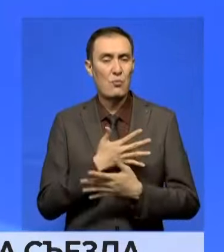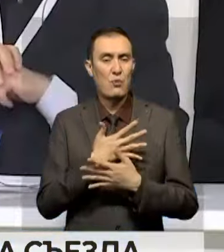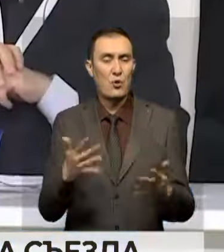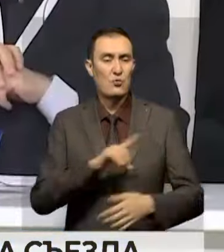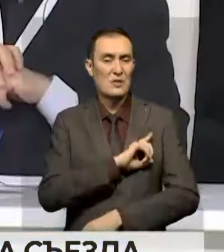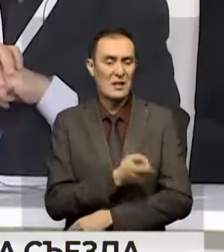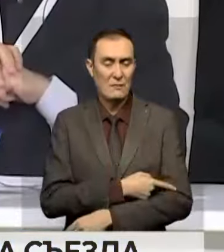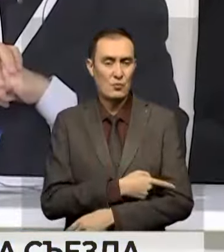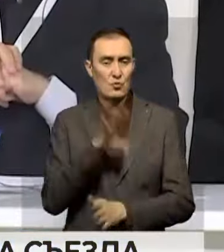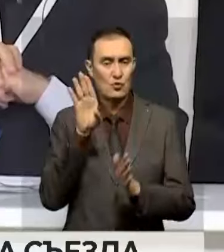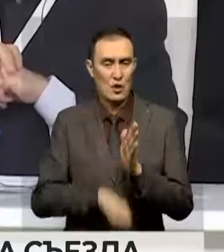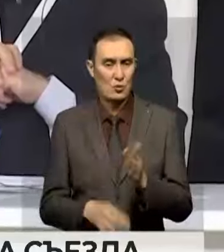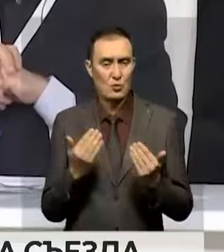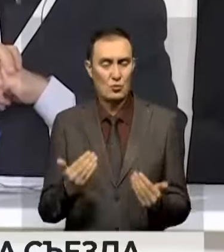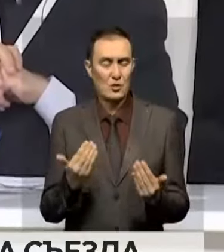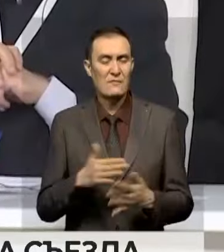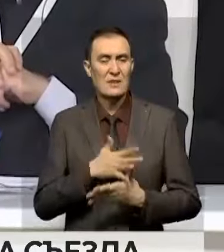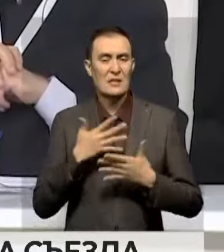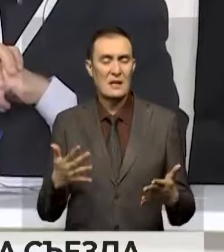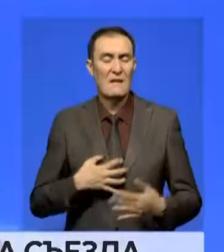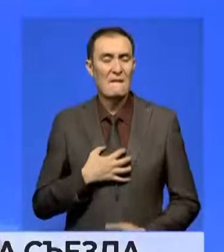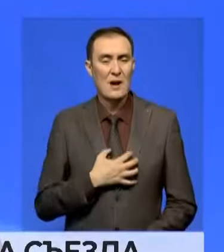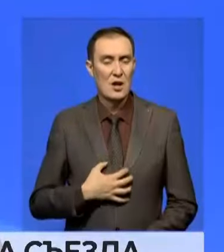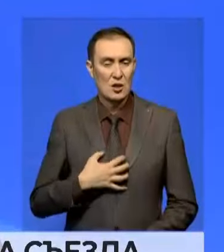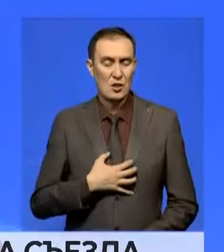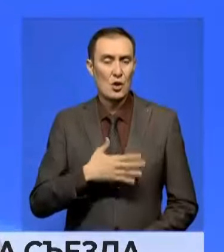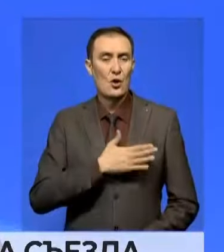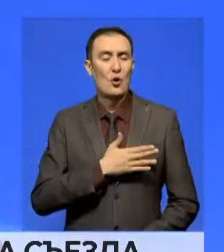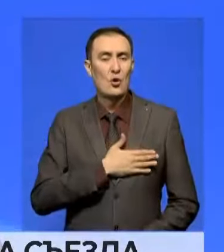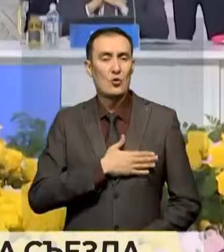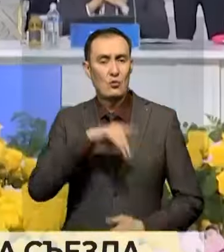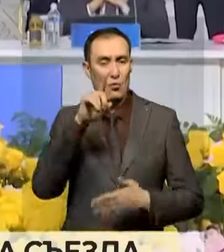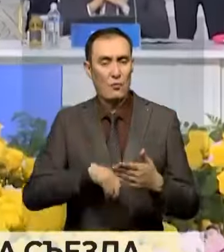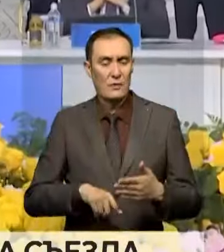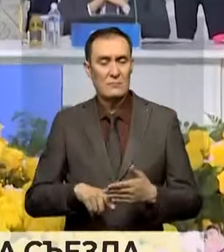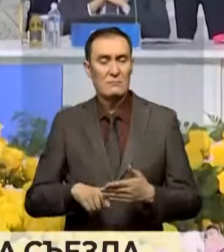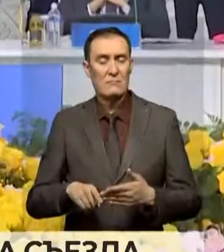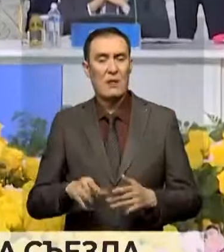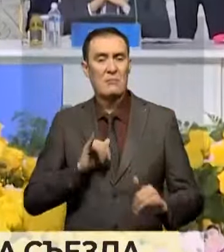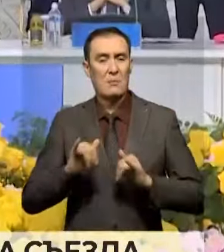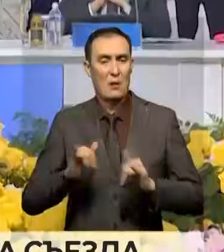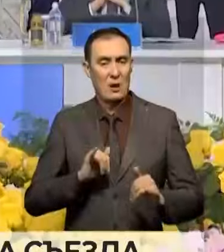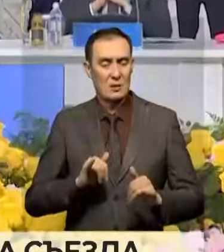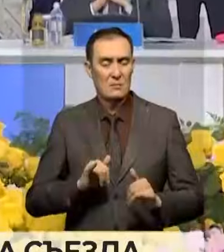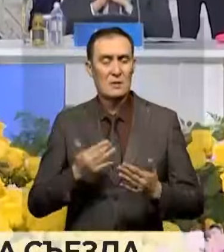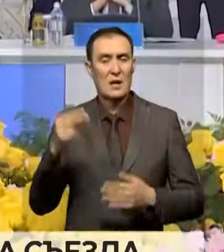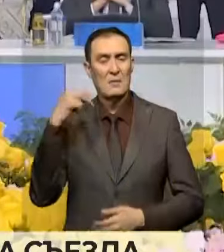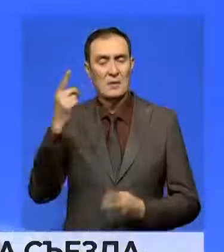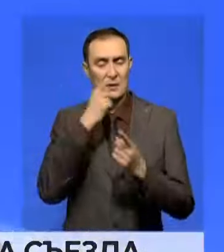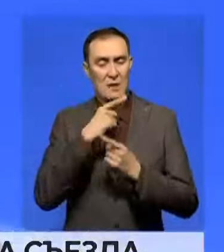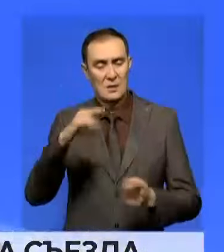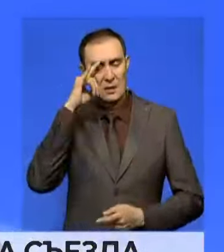усиливают друг друга. Сегодня возрастает значение духовной дипломатии. Как отметил президент